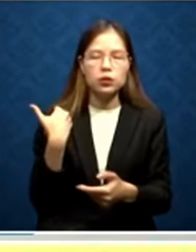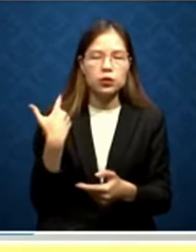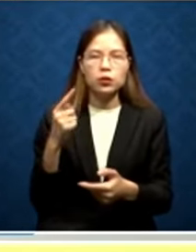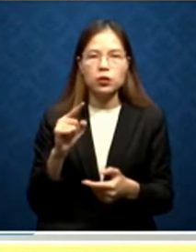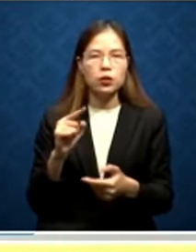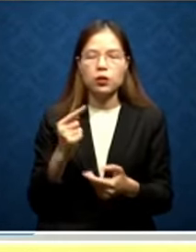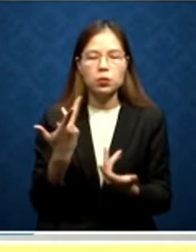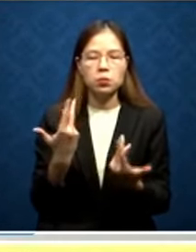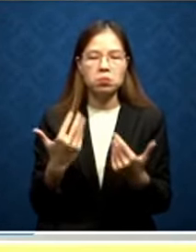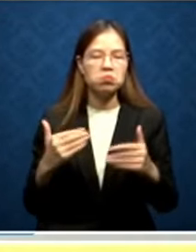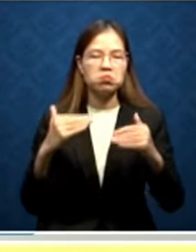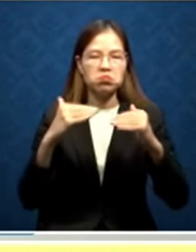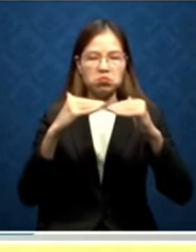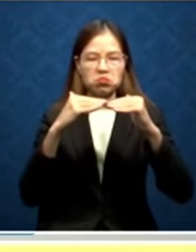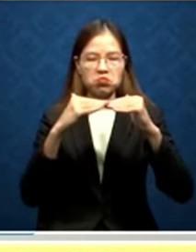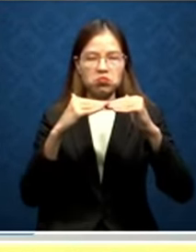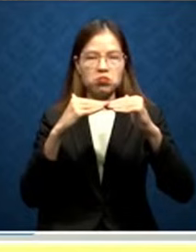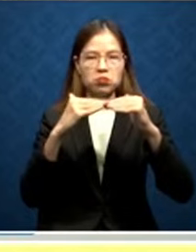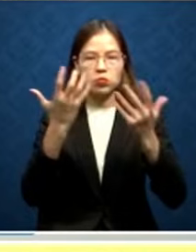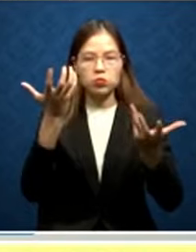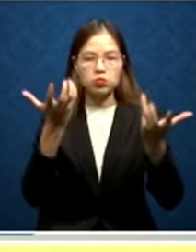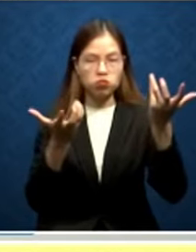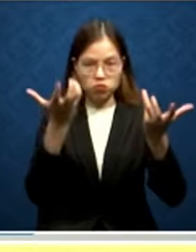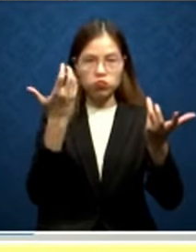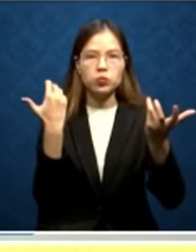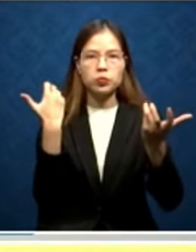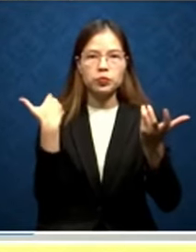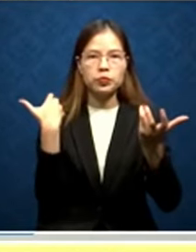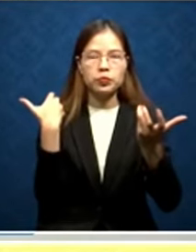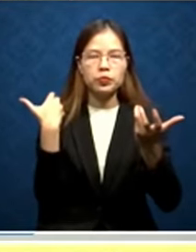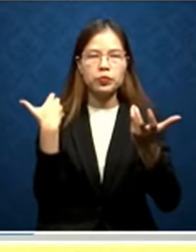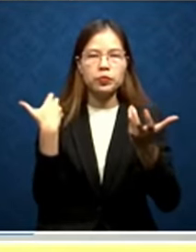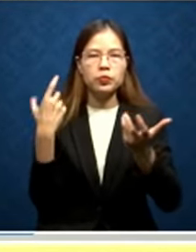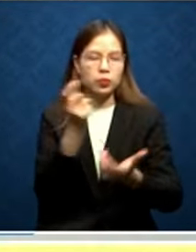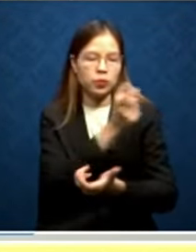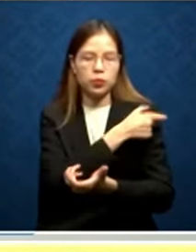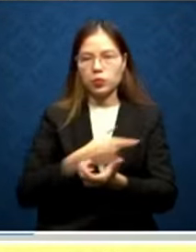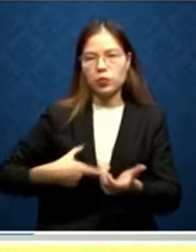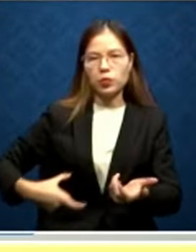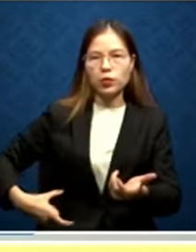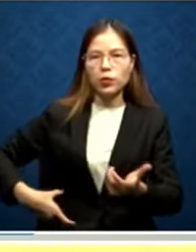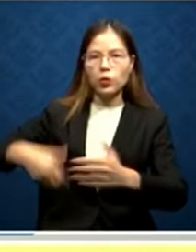ธิปไตยอันมีพระมหากษัตริย์ทรงเป็นประมุขหนึ่งเสียงของ